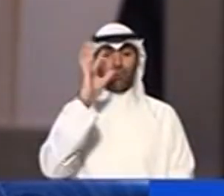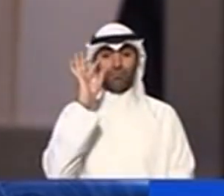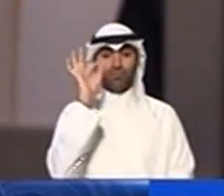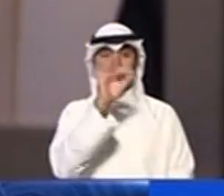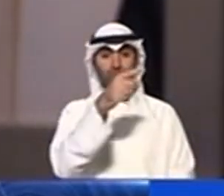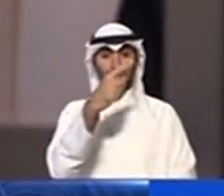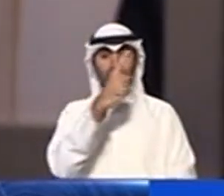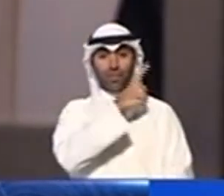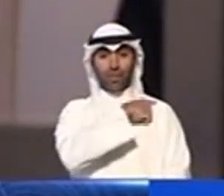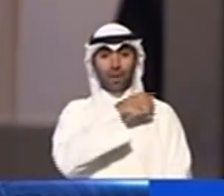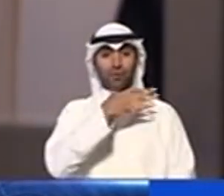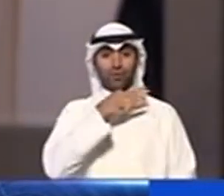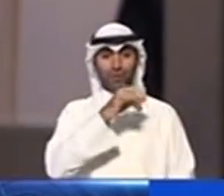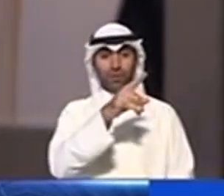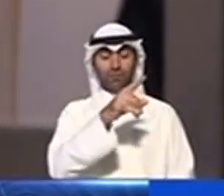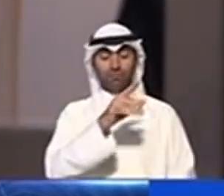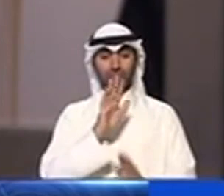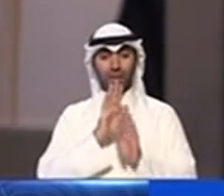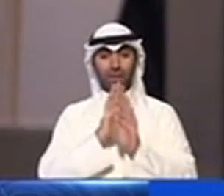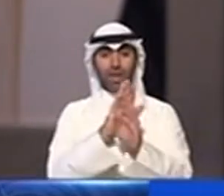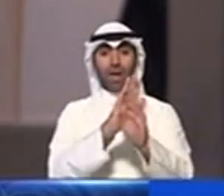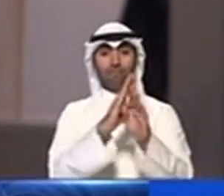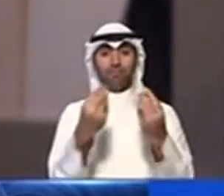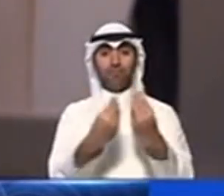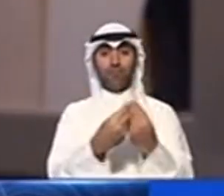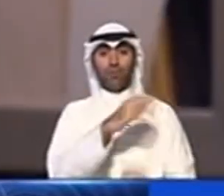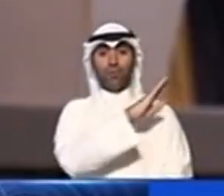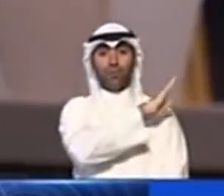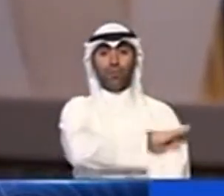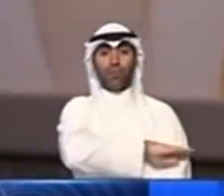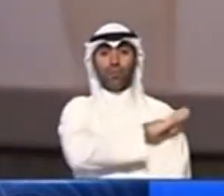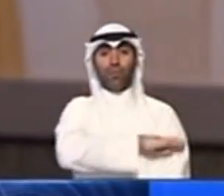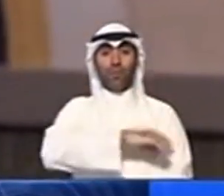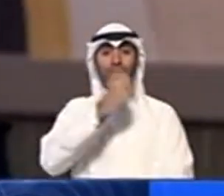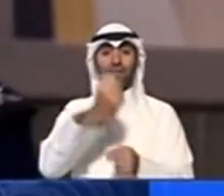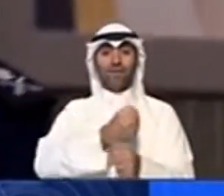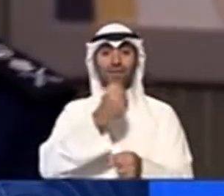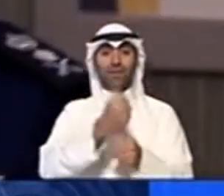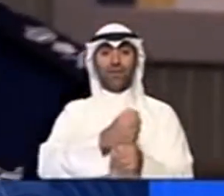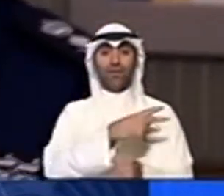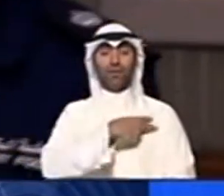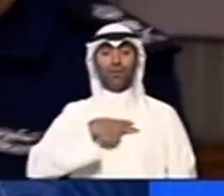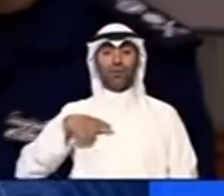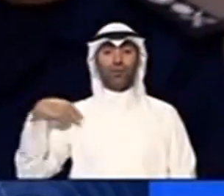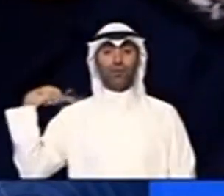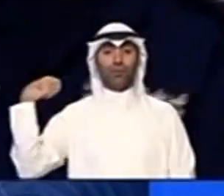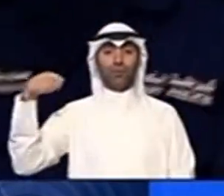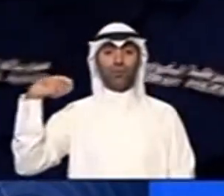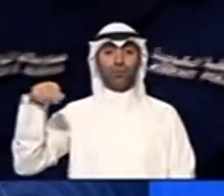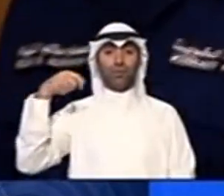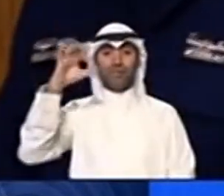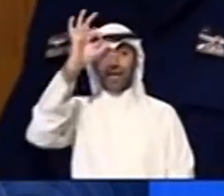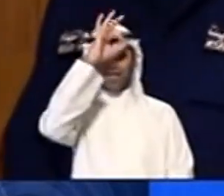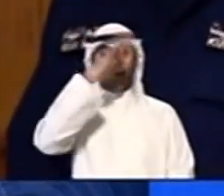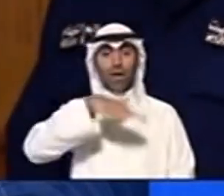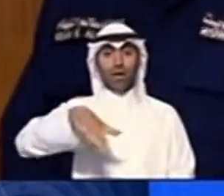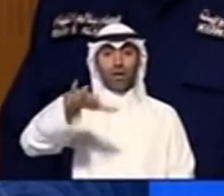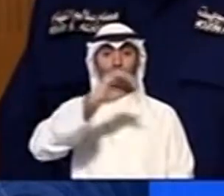لجهاز وزارة الداخلية، مسؤولية تطبيق القانون، ومساعدة